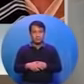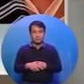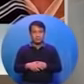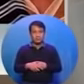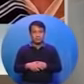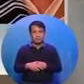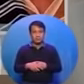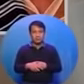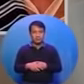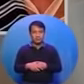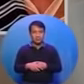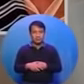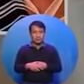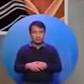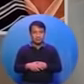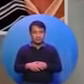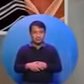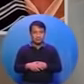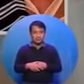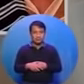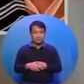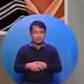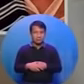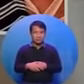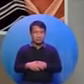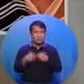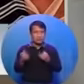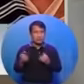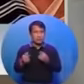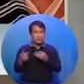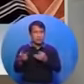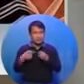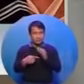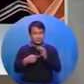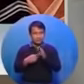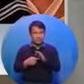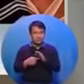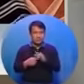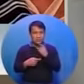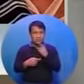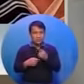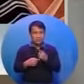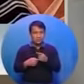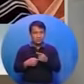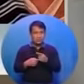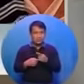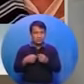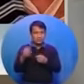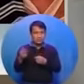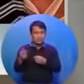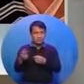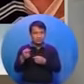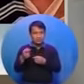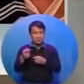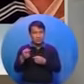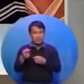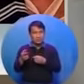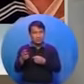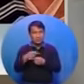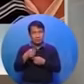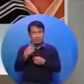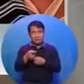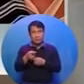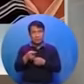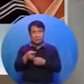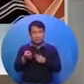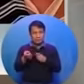Ma'am, nakikita ko yung baka sa inyong mukha na pigil lang kayo ang sama ng loob nyo. Sobra po.